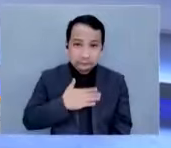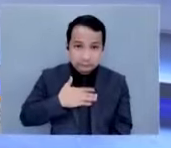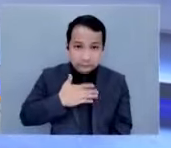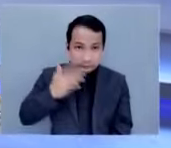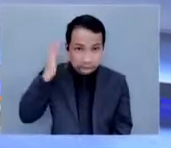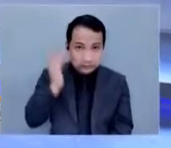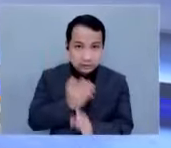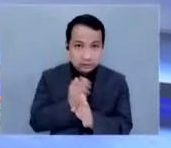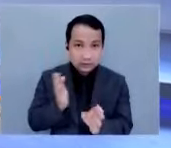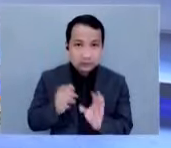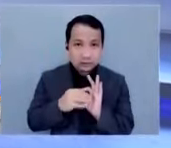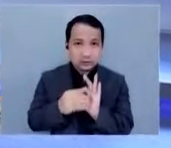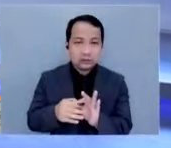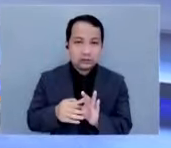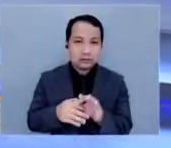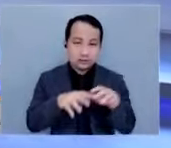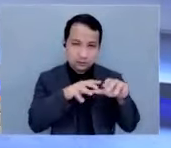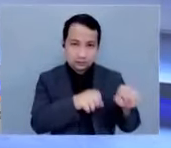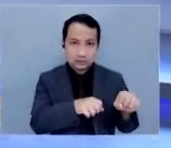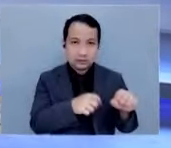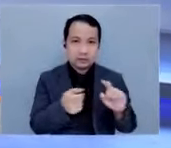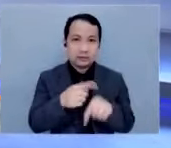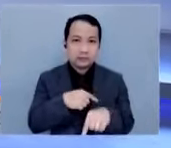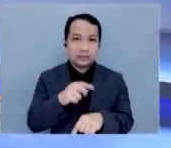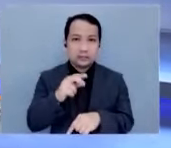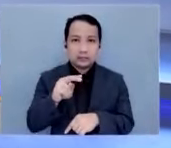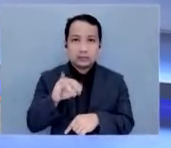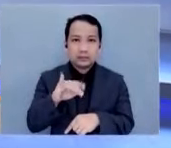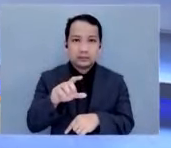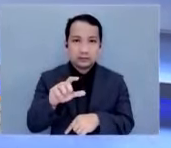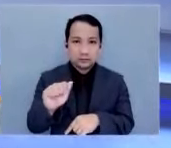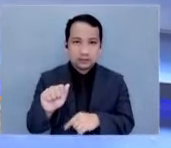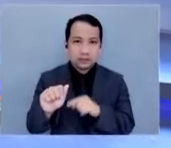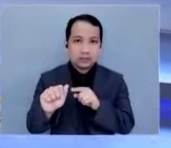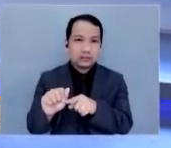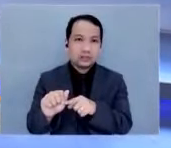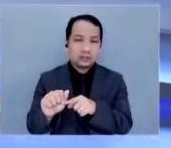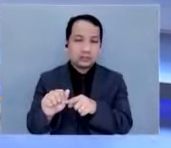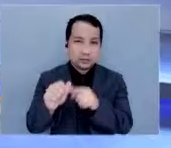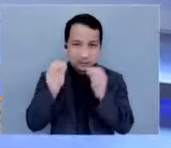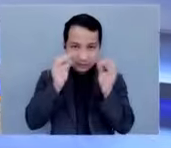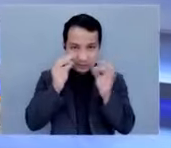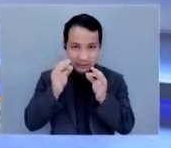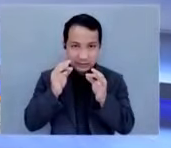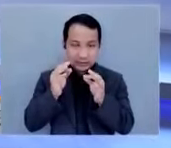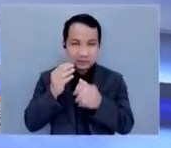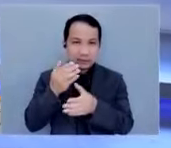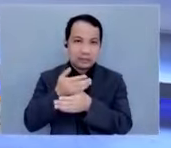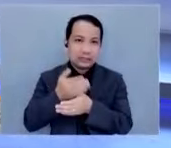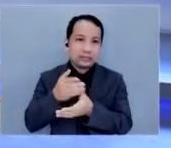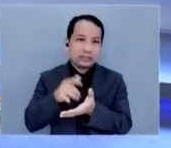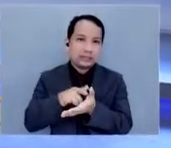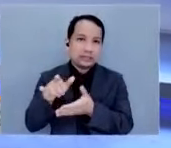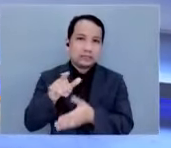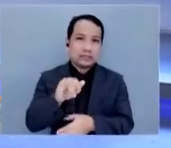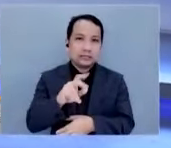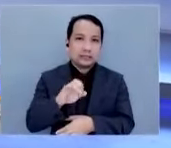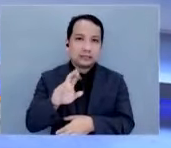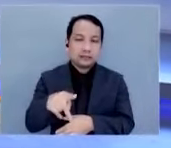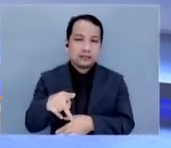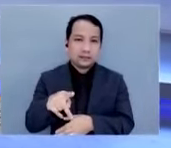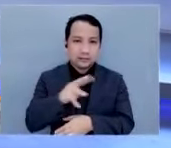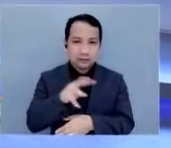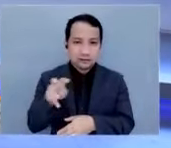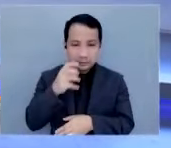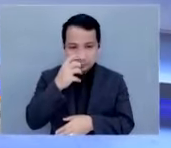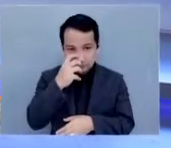kumakain. Hinuli ng mga tauhan ng NAIA ang mga dagang na memeste sa airport. Pati mga restaurant sa